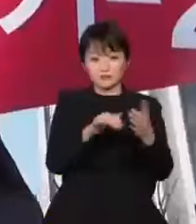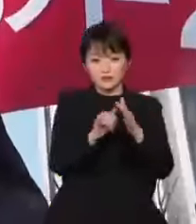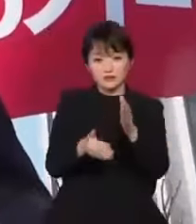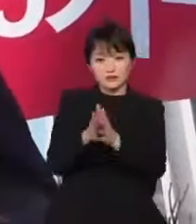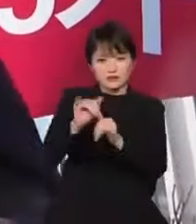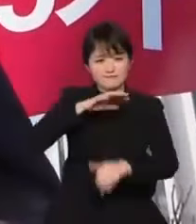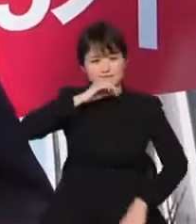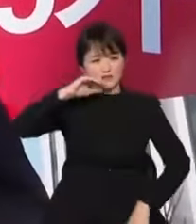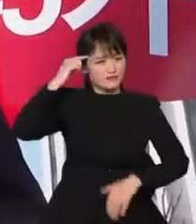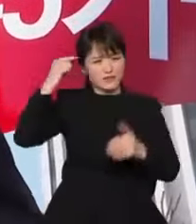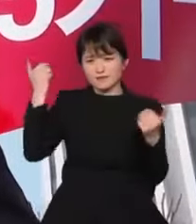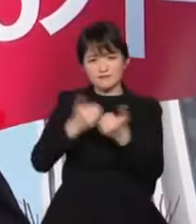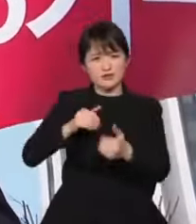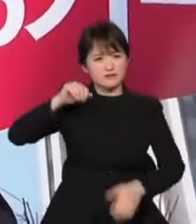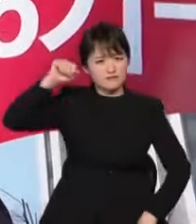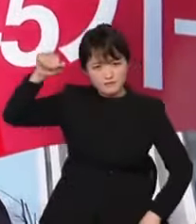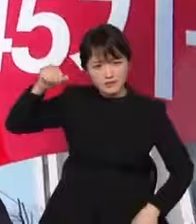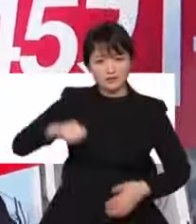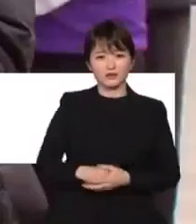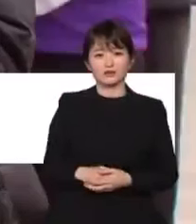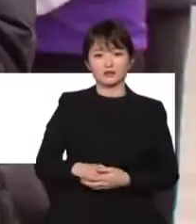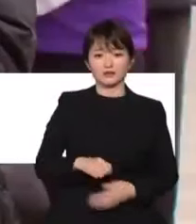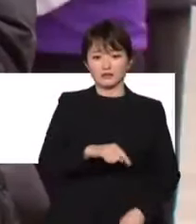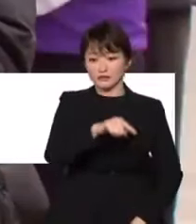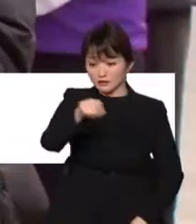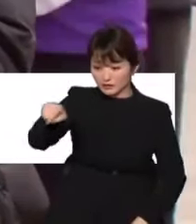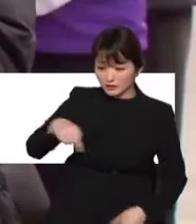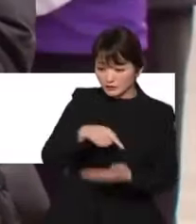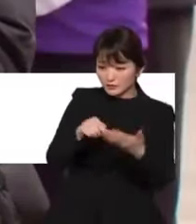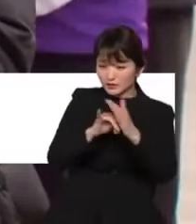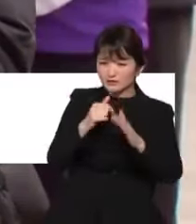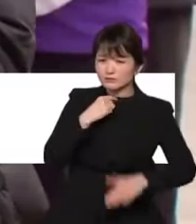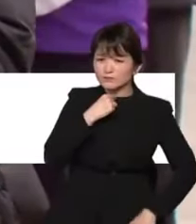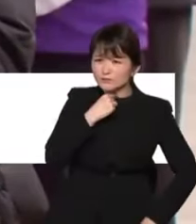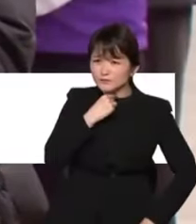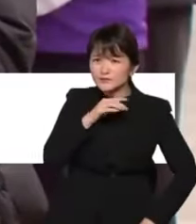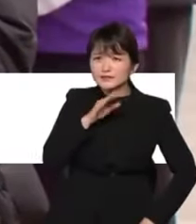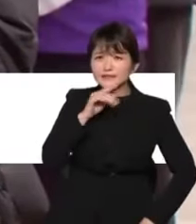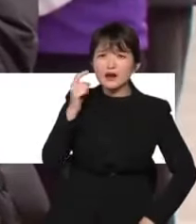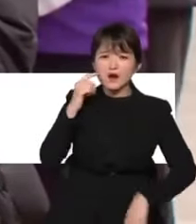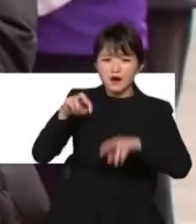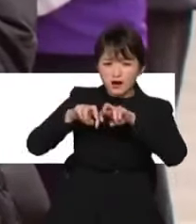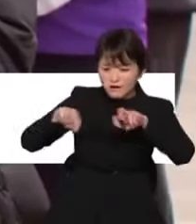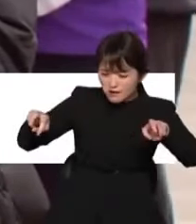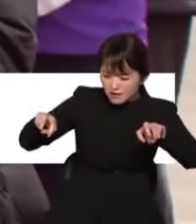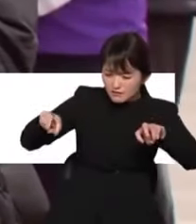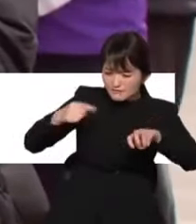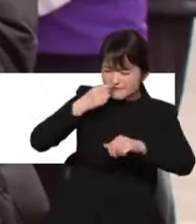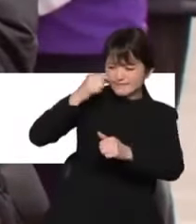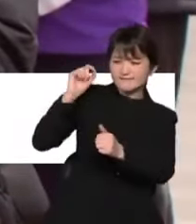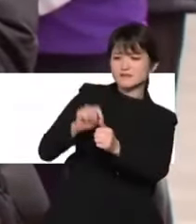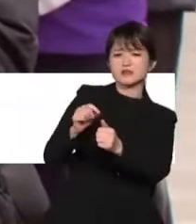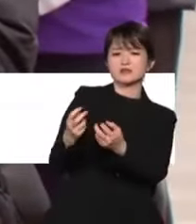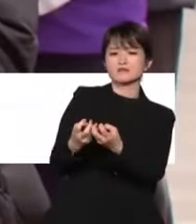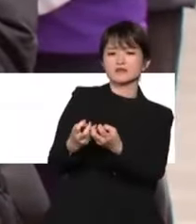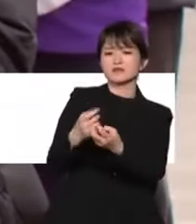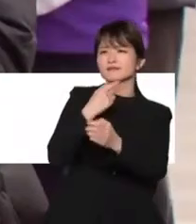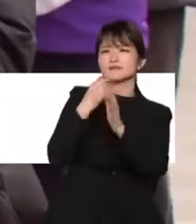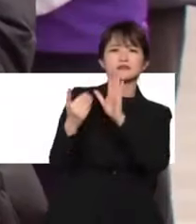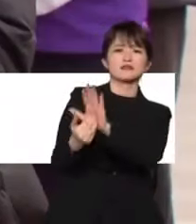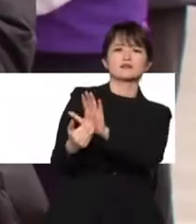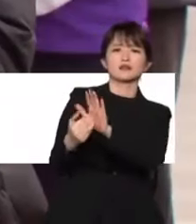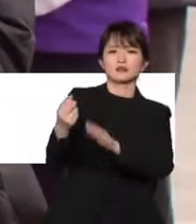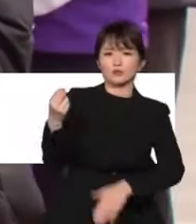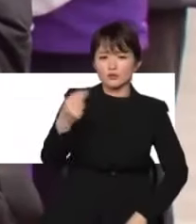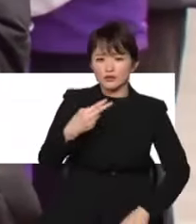단체는 반발했습니다 저들은 우리 유가족들의 바람인 진상규명을 가장 모욕적인 방법으로 거부하는 것도